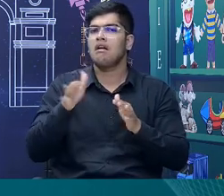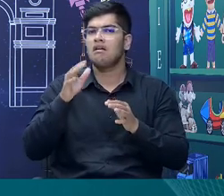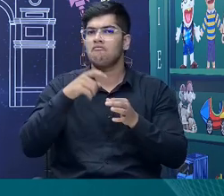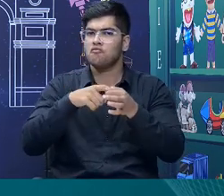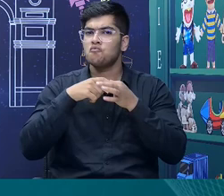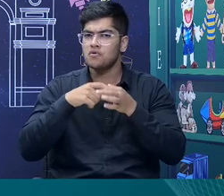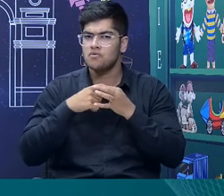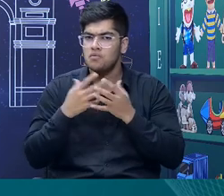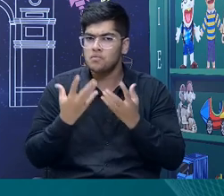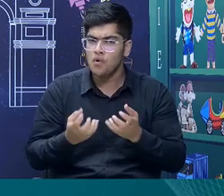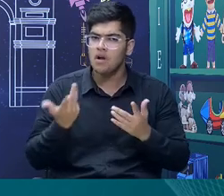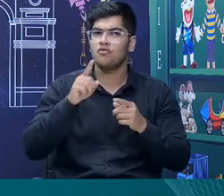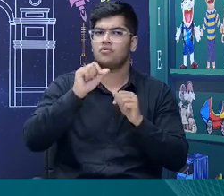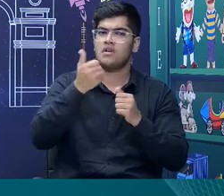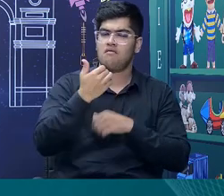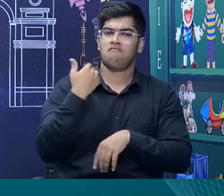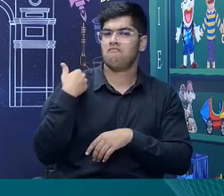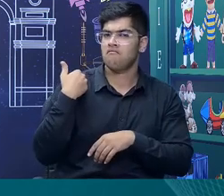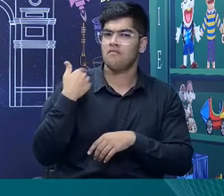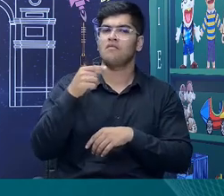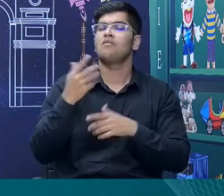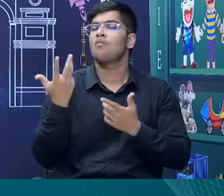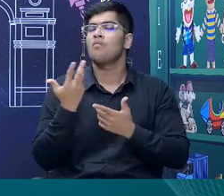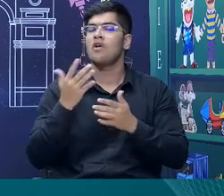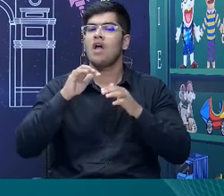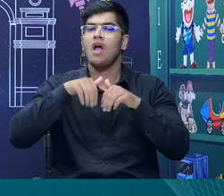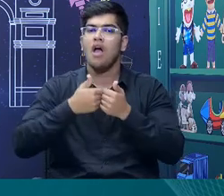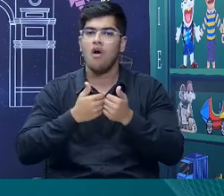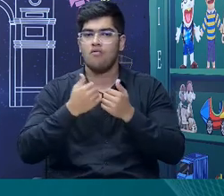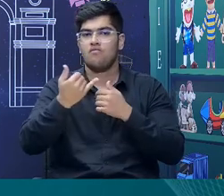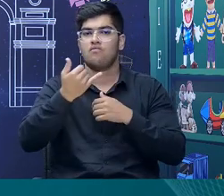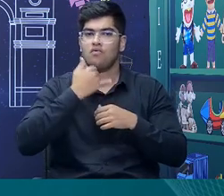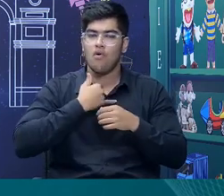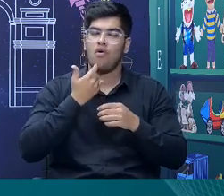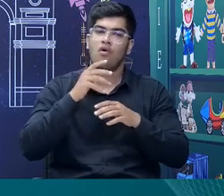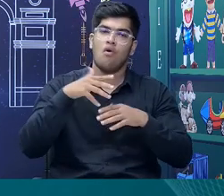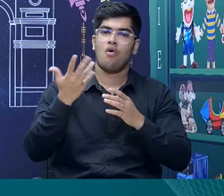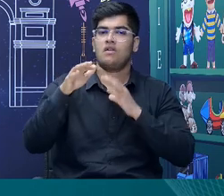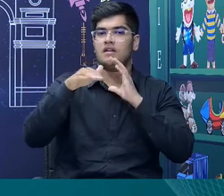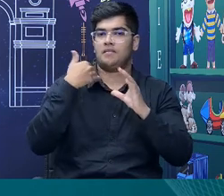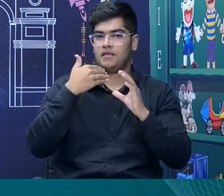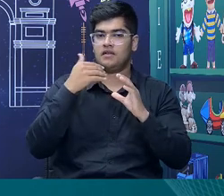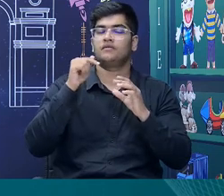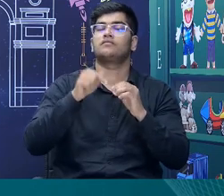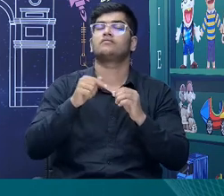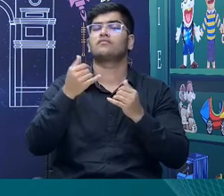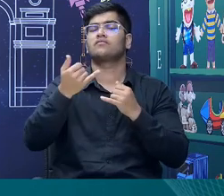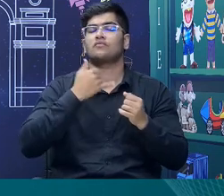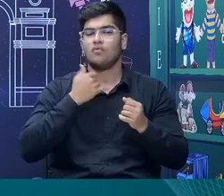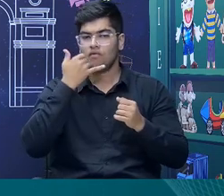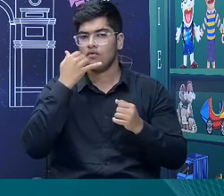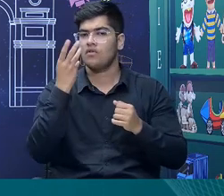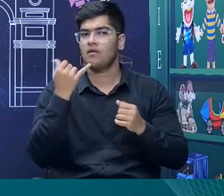हुई तो आप हम तक अपनी कहानी अपनी बातें अपने सवाल जरूर पहुंचाइये आप हमें फोन कर सकते हैं नंबर है